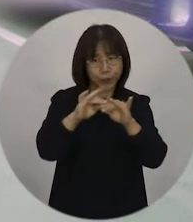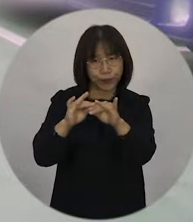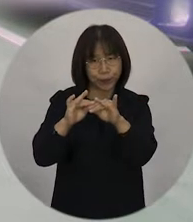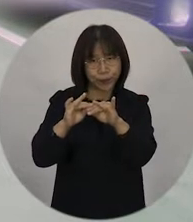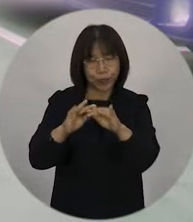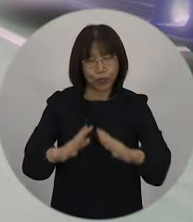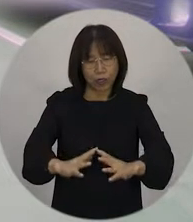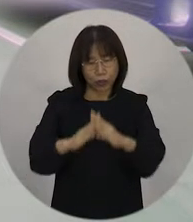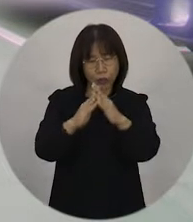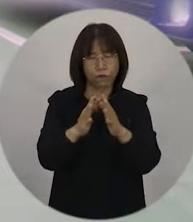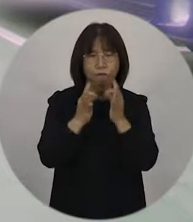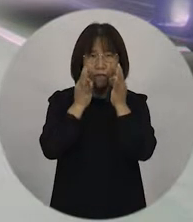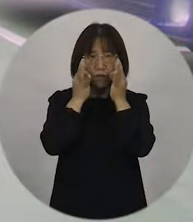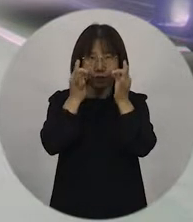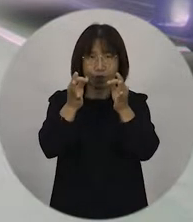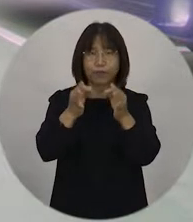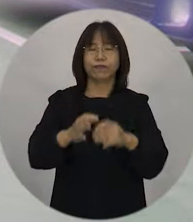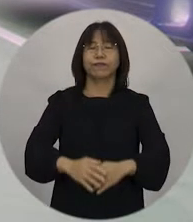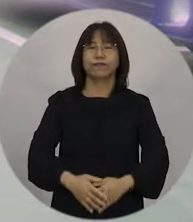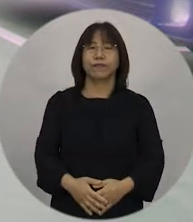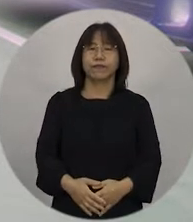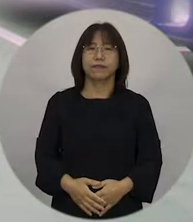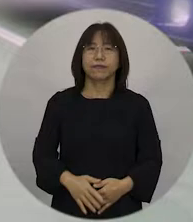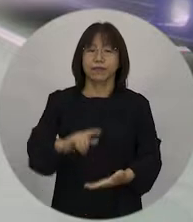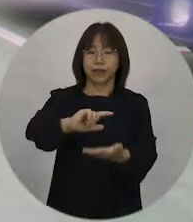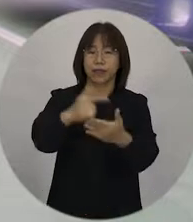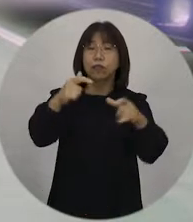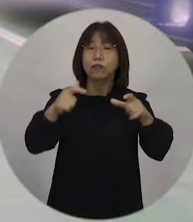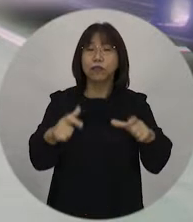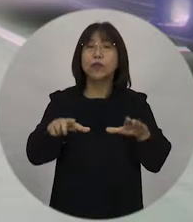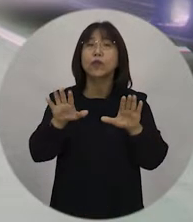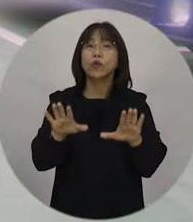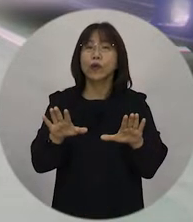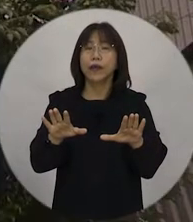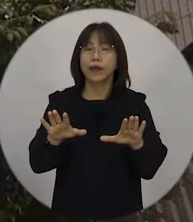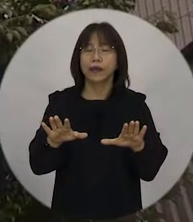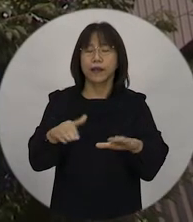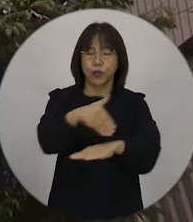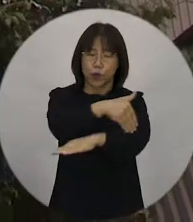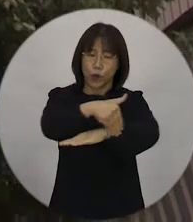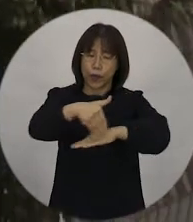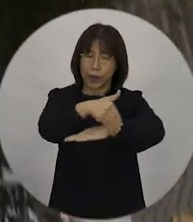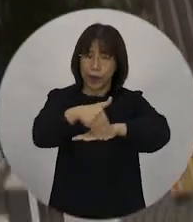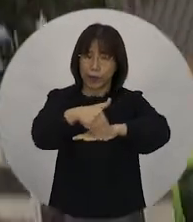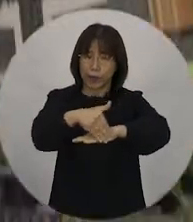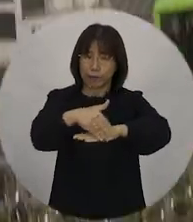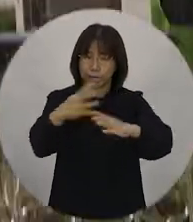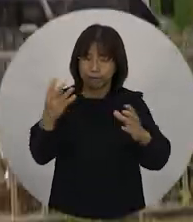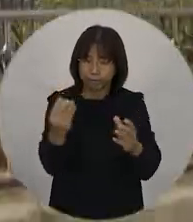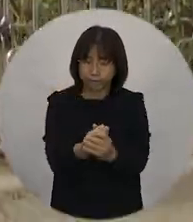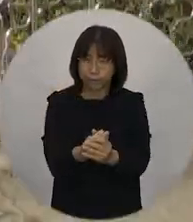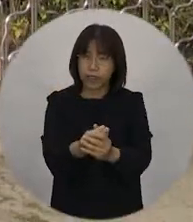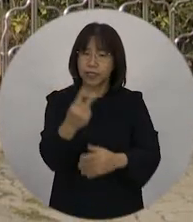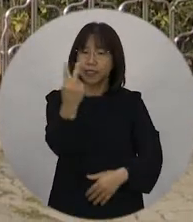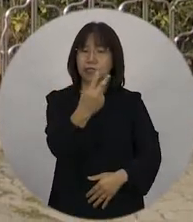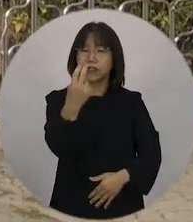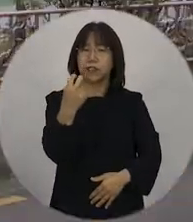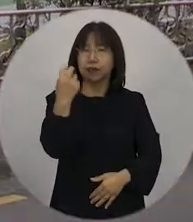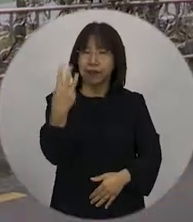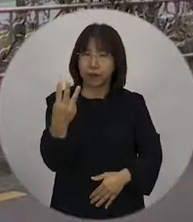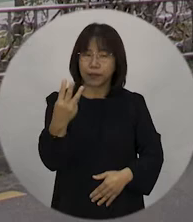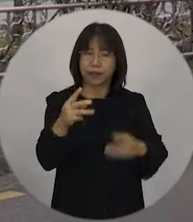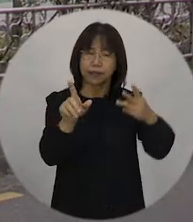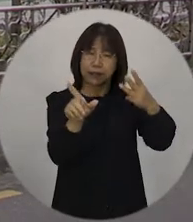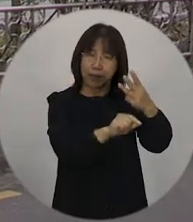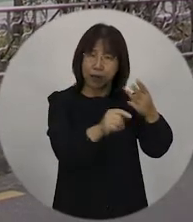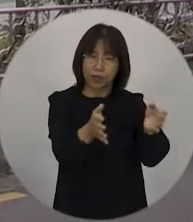주민과의 공감대를 쌓아가면서 건립에 차질 없도록 최선을 다하겠습니다. 강서구는 올해 중기 재정 계획 수립을